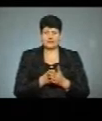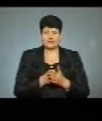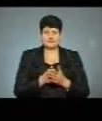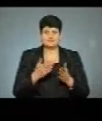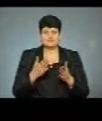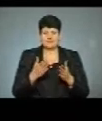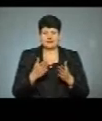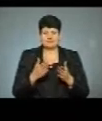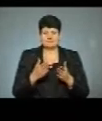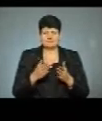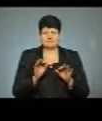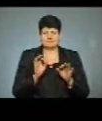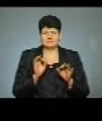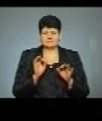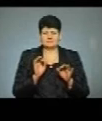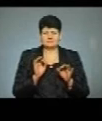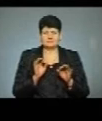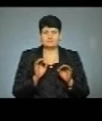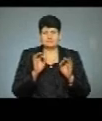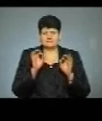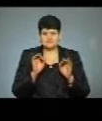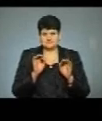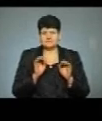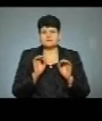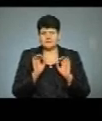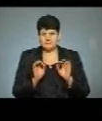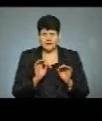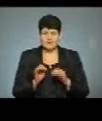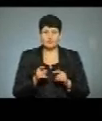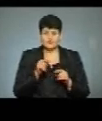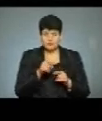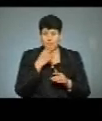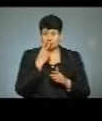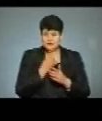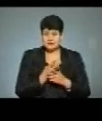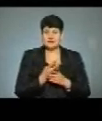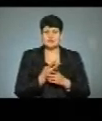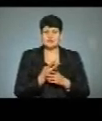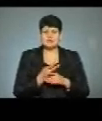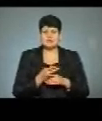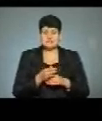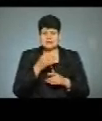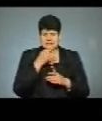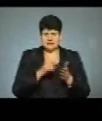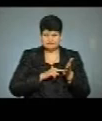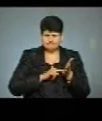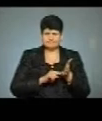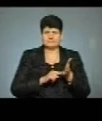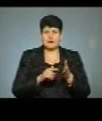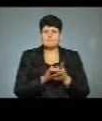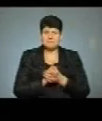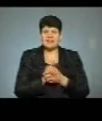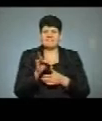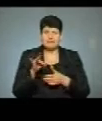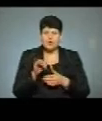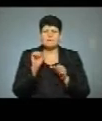сказав, адекватними способами. От у цих працях Іван Пулюй показав таку тезу, сказав, наголосив, що мир в Європі